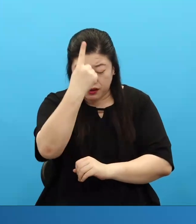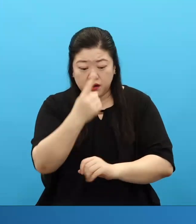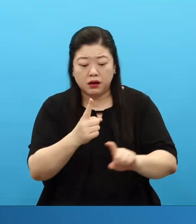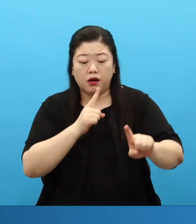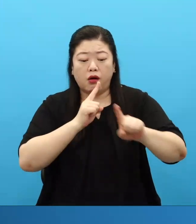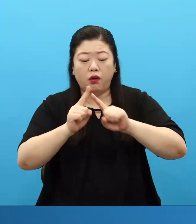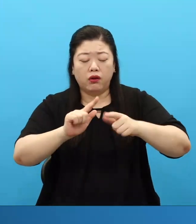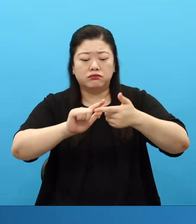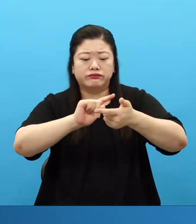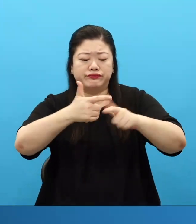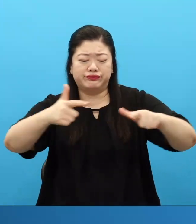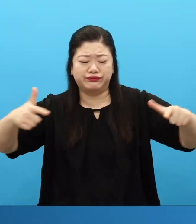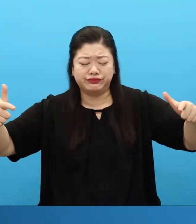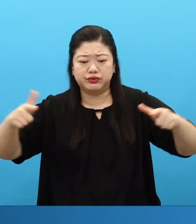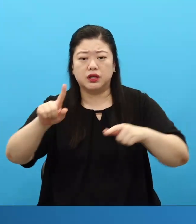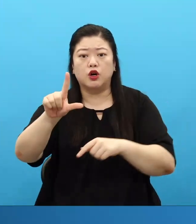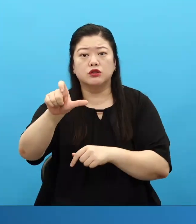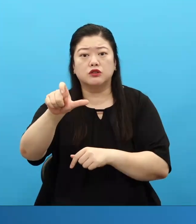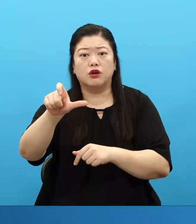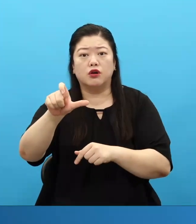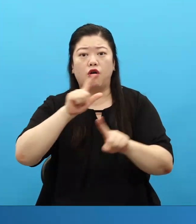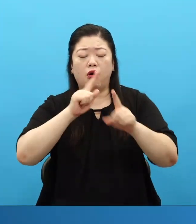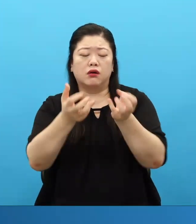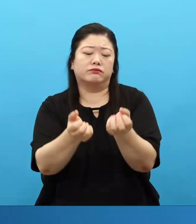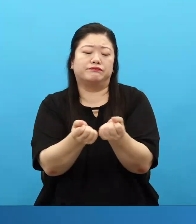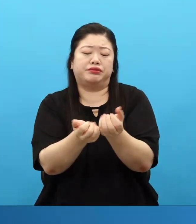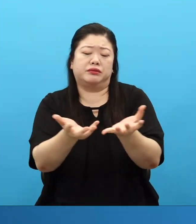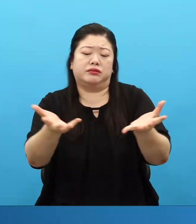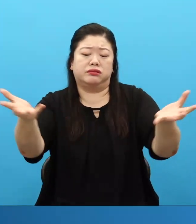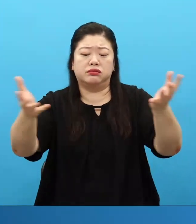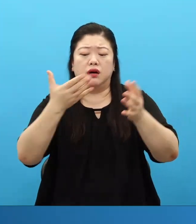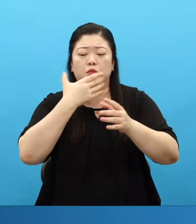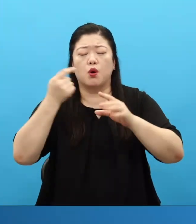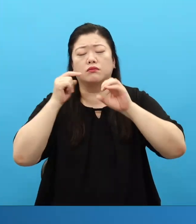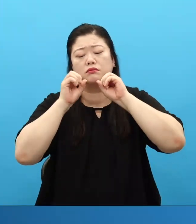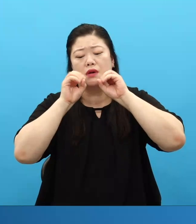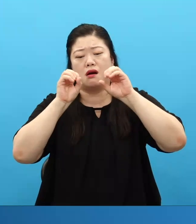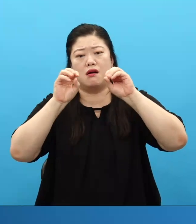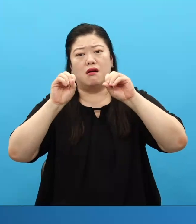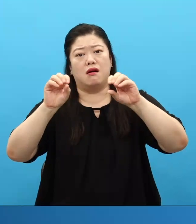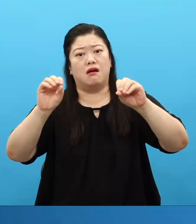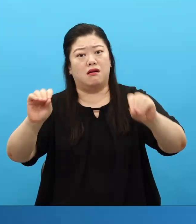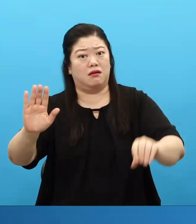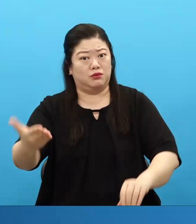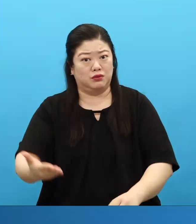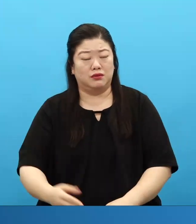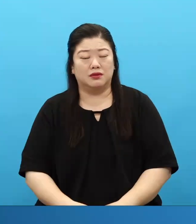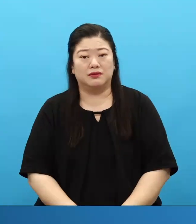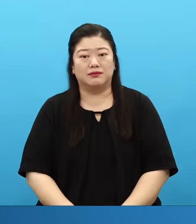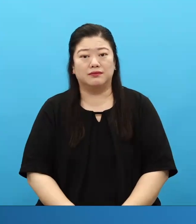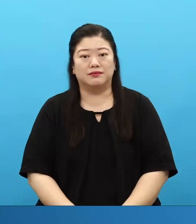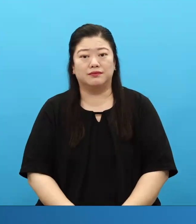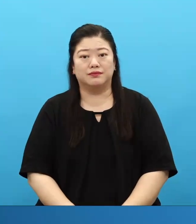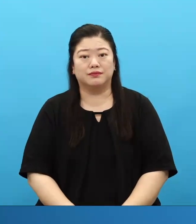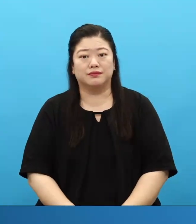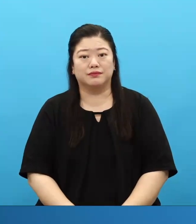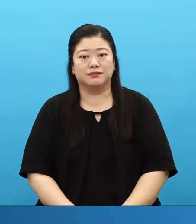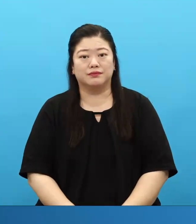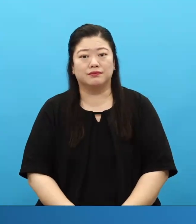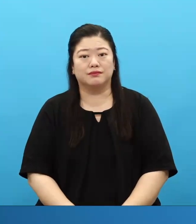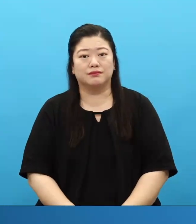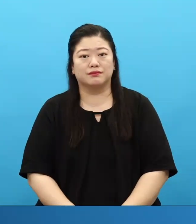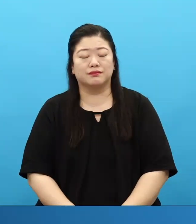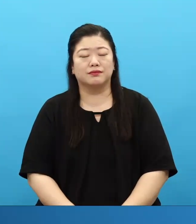world. 스데반의 환란 때문에 흩어진 자들이 And those were scattered in connection with the persecution of Stephen. 중요하죠. It's